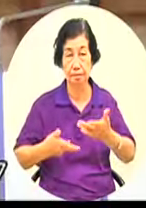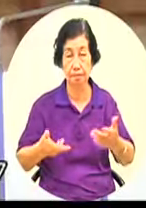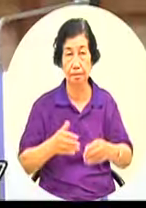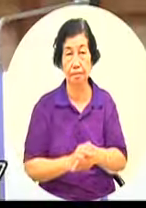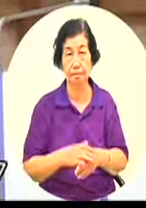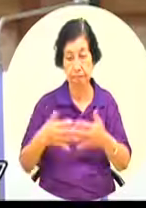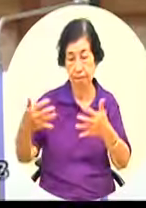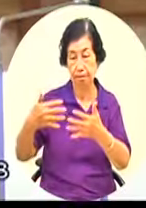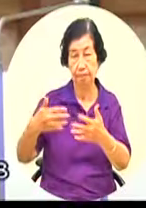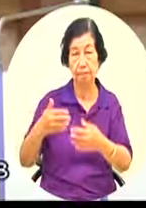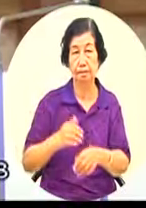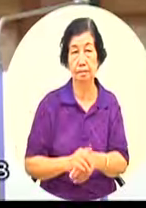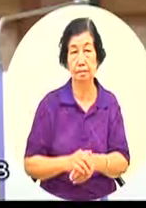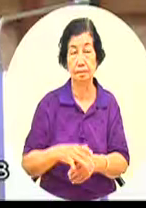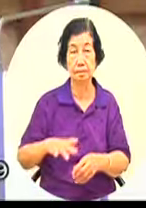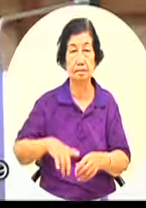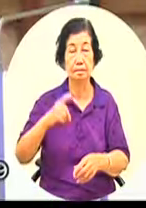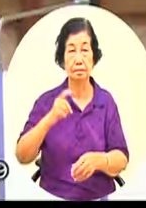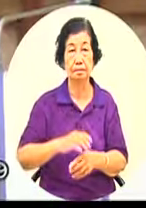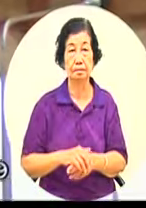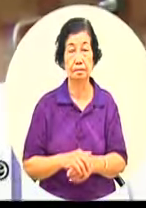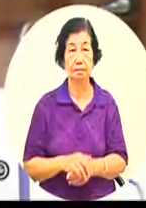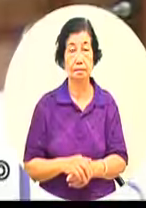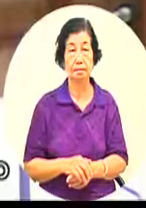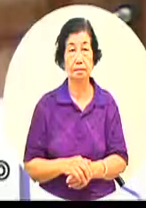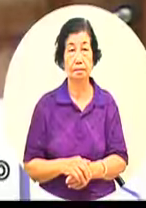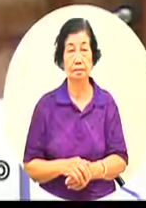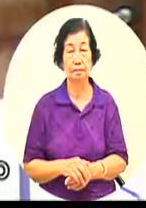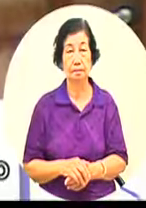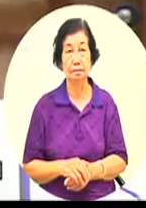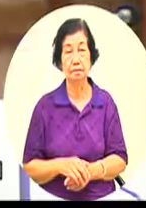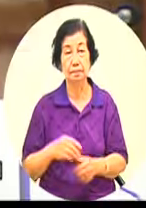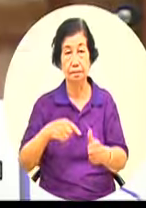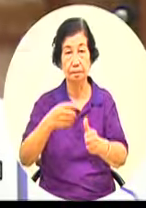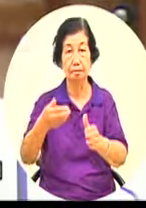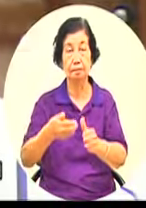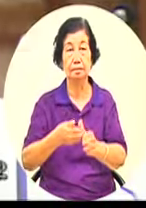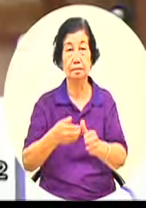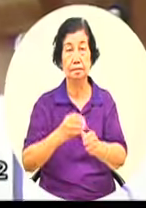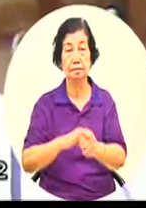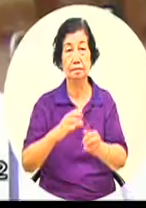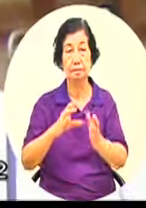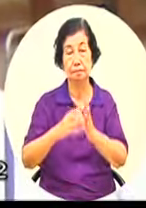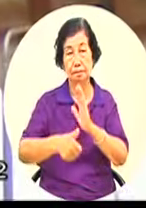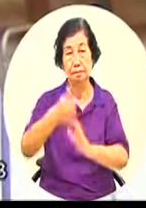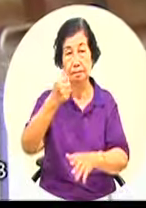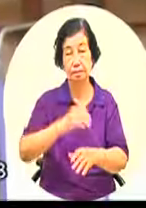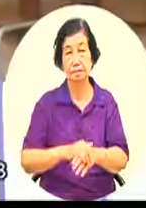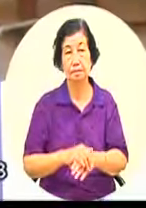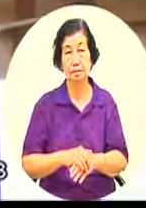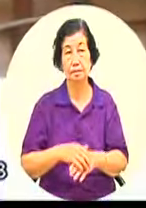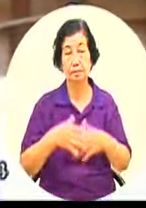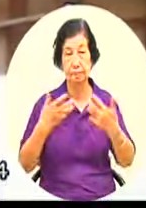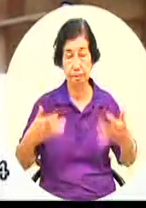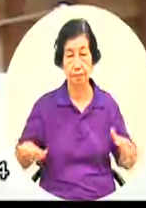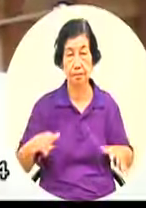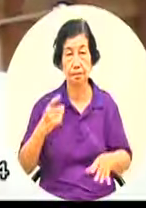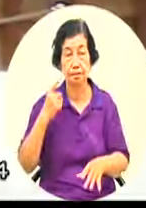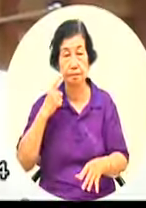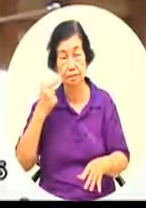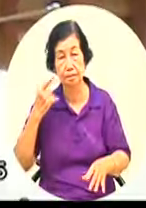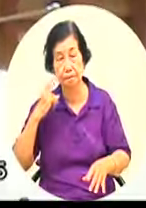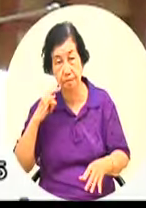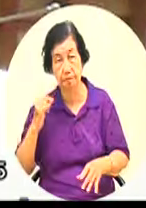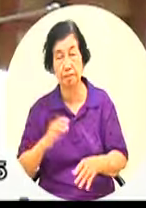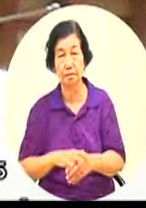要先就教育一下我们的教育局长。我想现在很多的家长或是教育工作